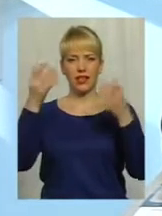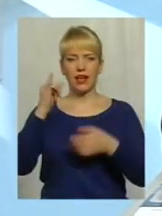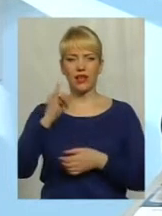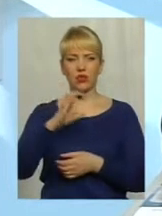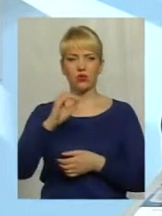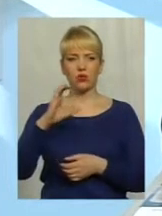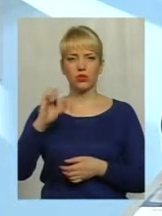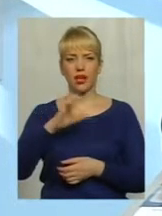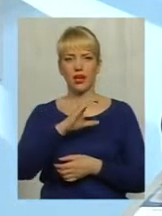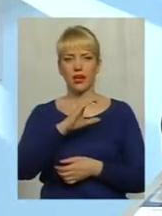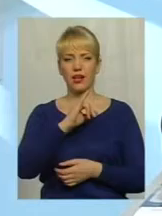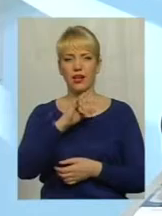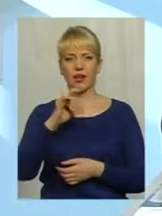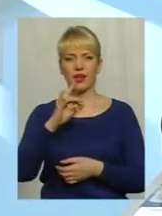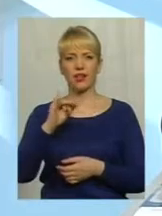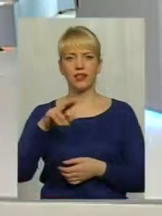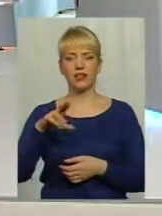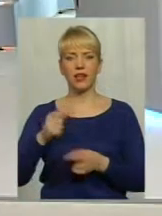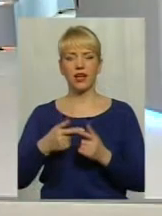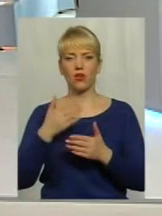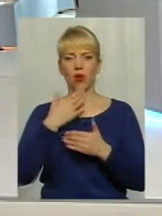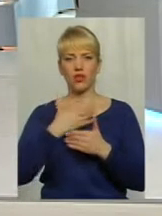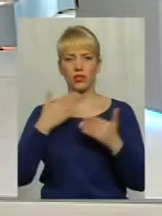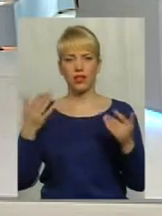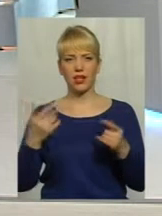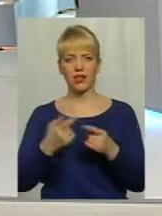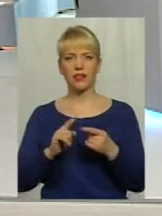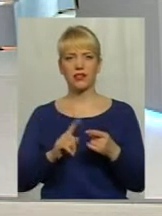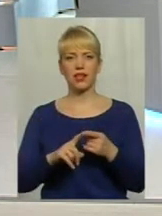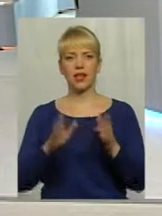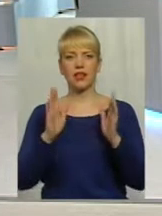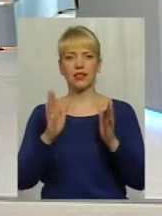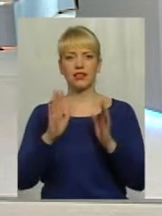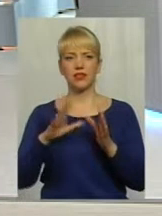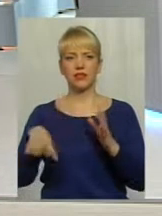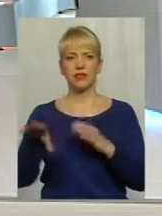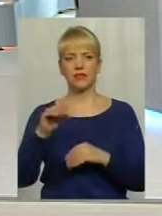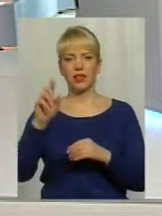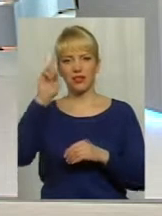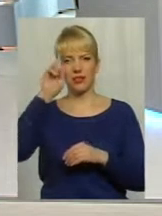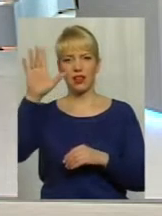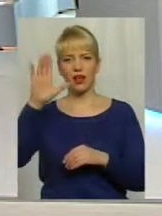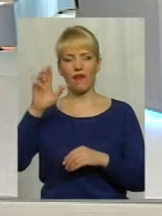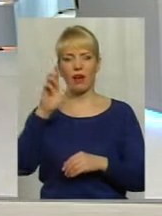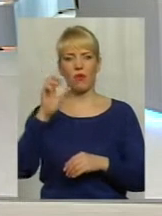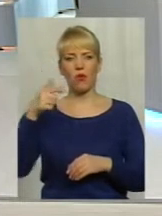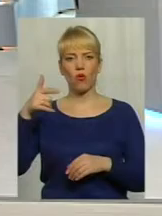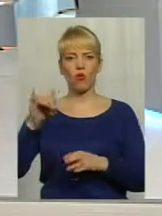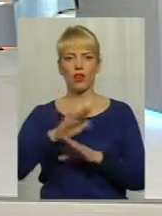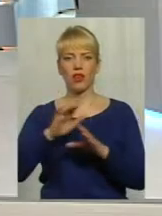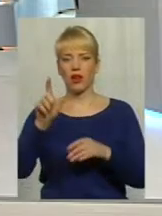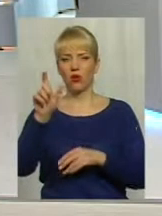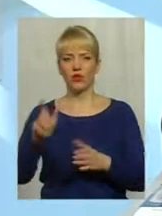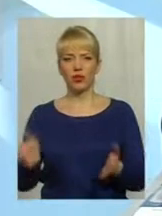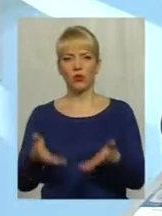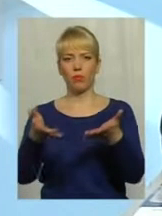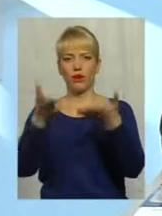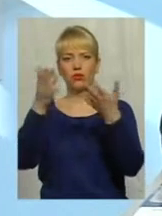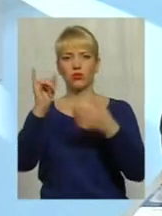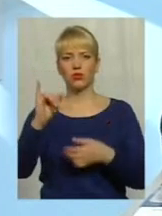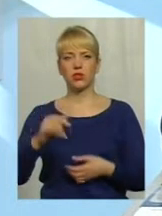І остання теза, п'ята вже теза, це тільки вся слава Богу. Тобто не людину привозносити,